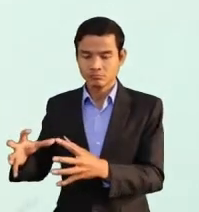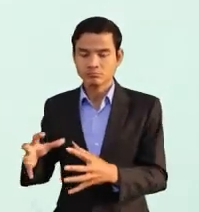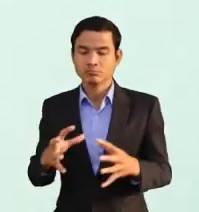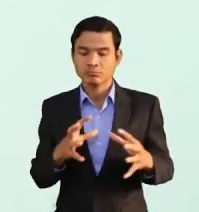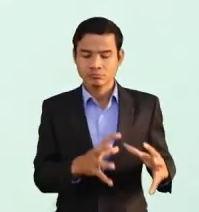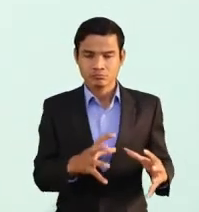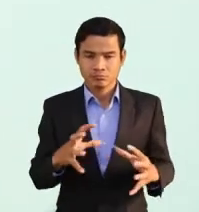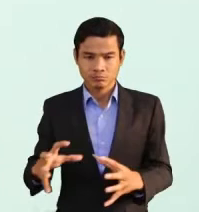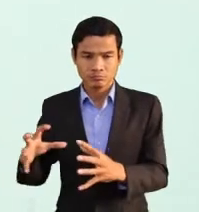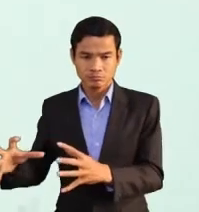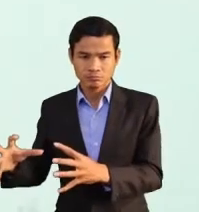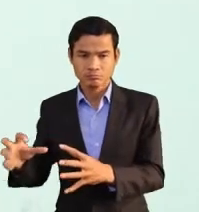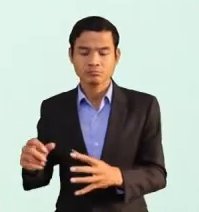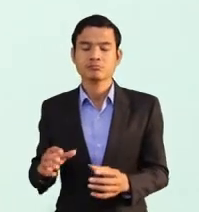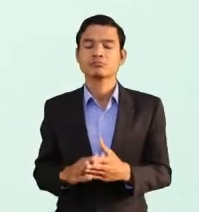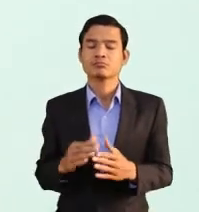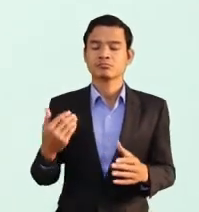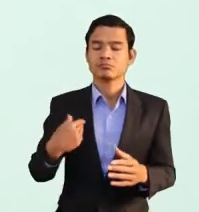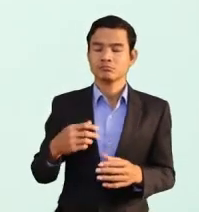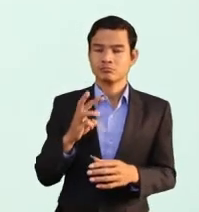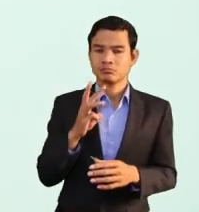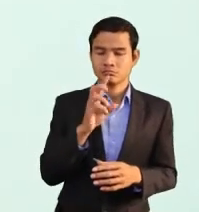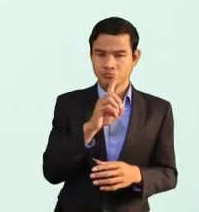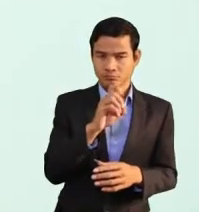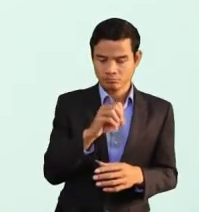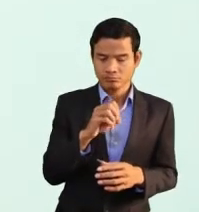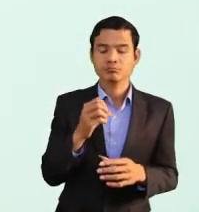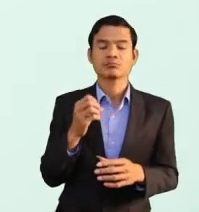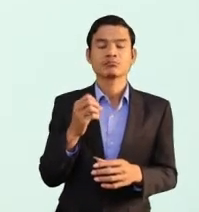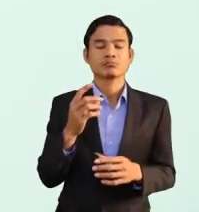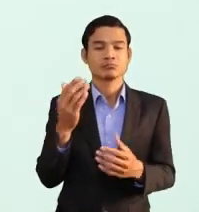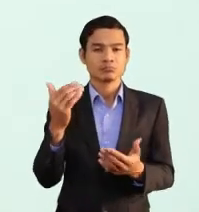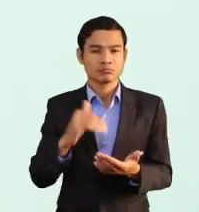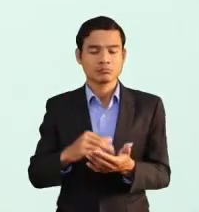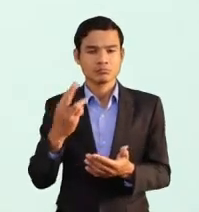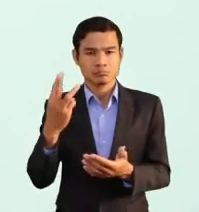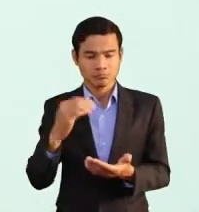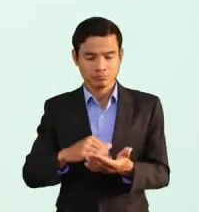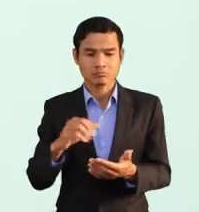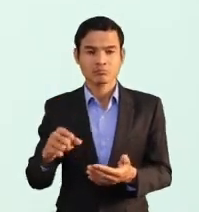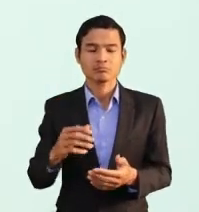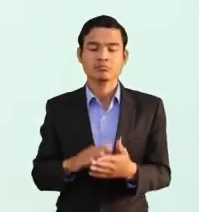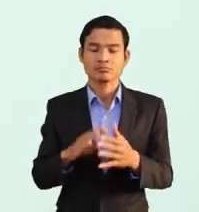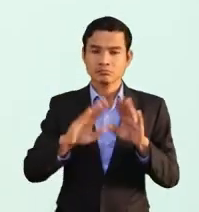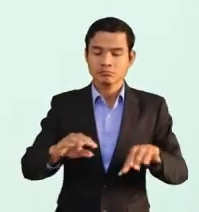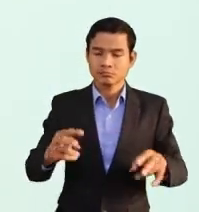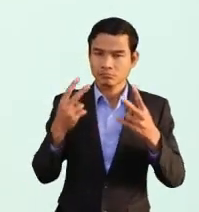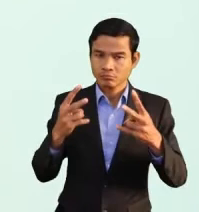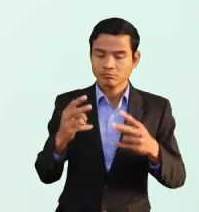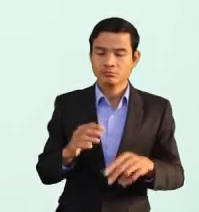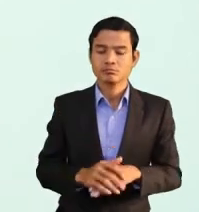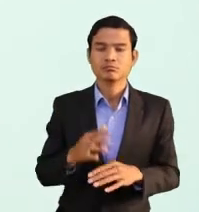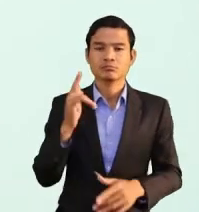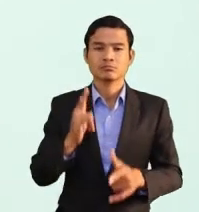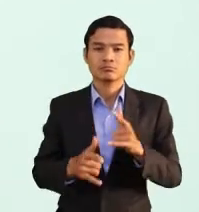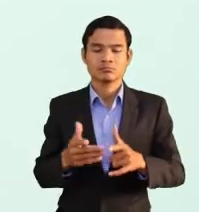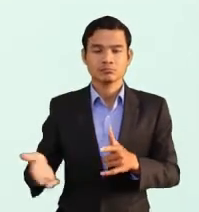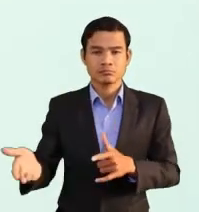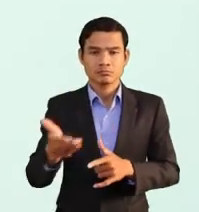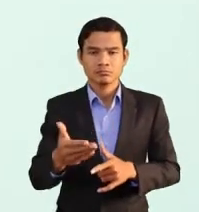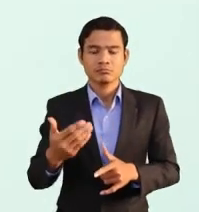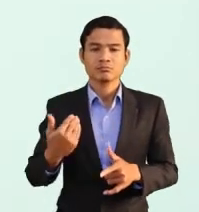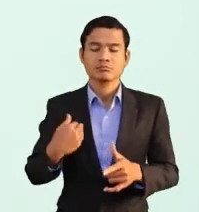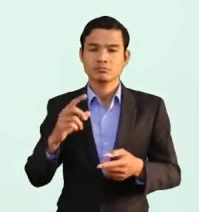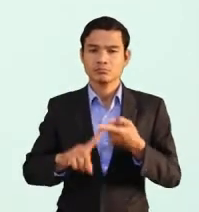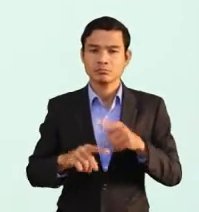cứ đọc nắng thì miền bầy đồn nè còn ná cha hai con mơ to từ tiết bảo sân chia miền